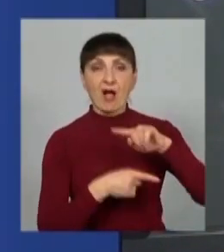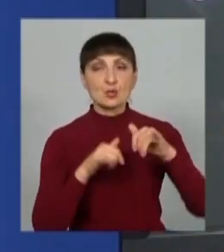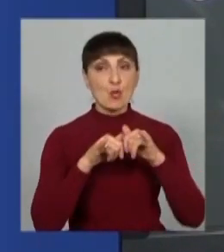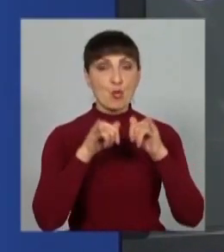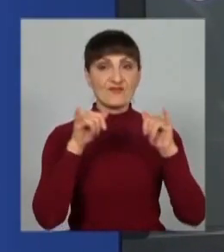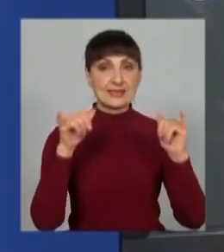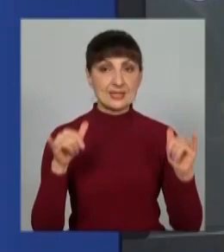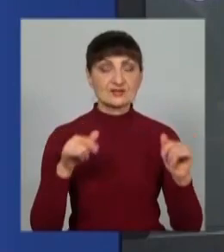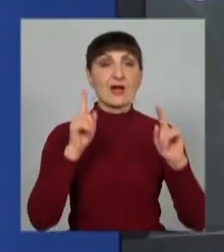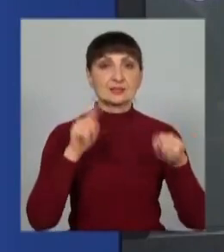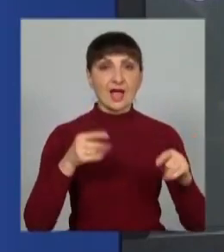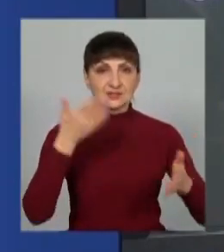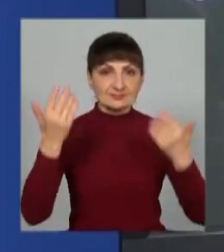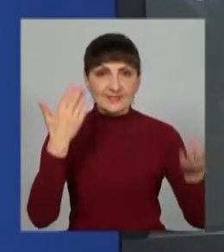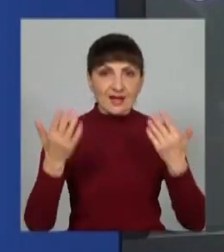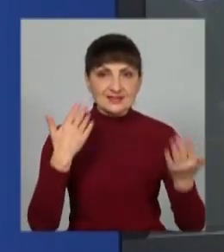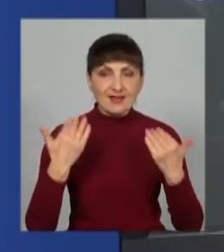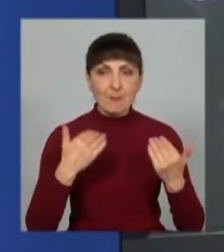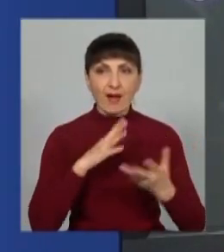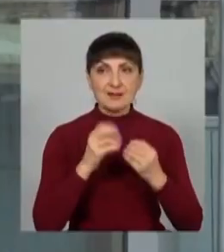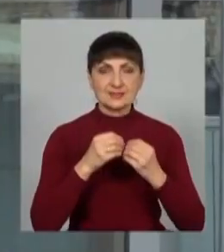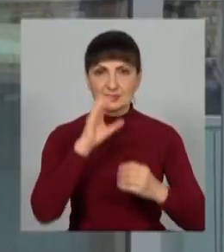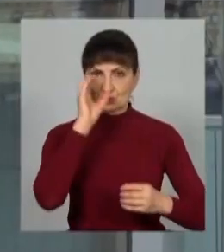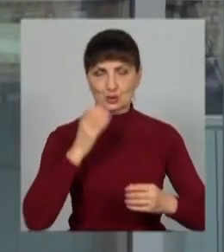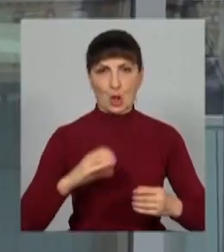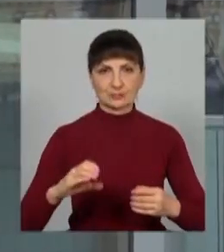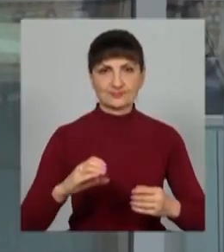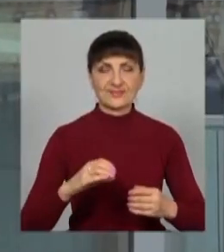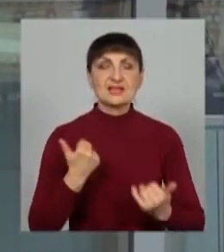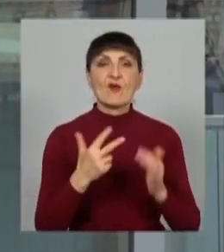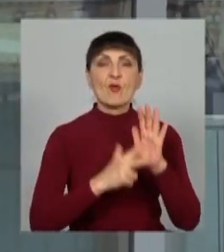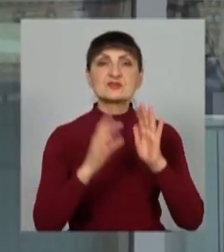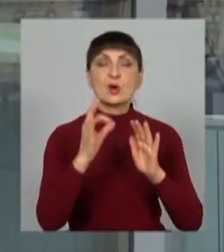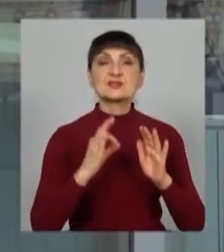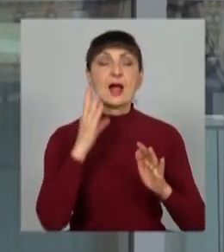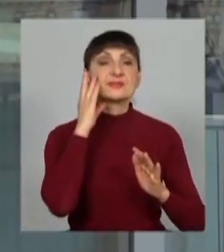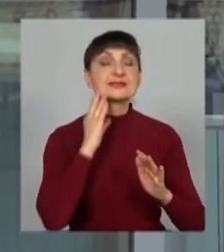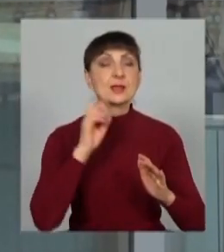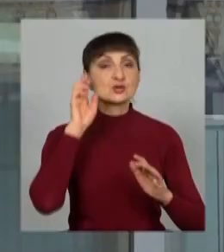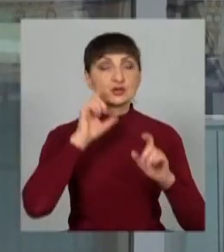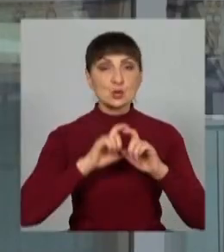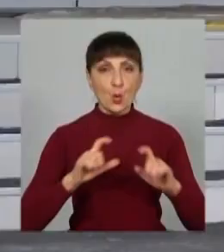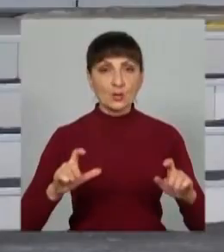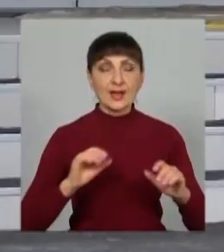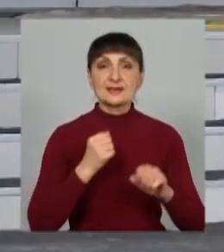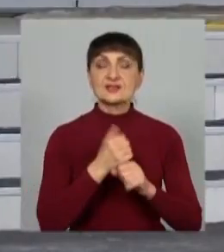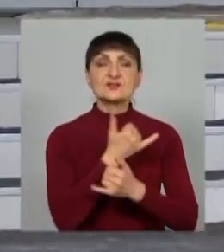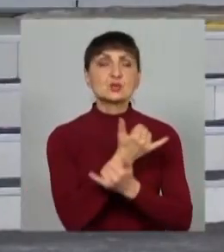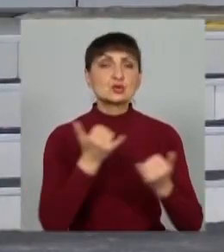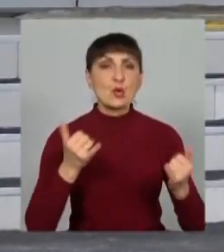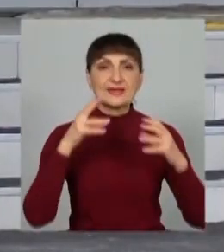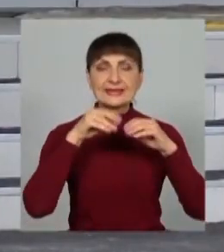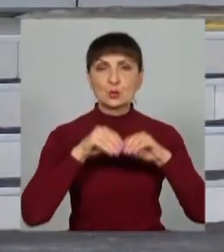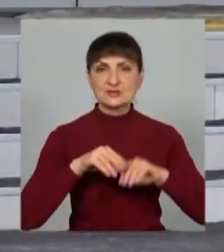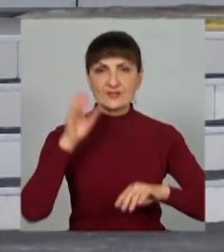ну или даже разобрать 3D-модель азиатского слона. На сегодня в 80% алматинских государственных школ созданы условия для